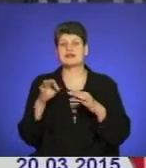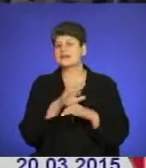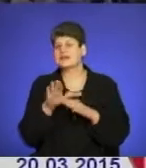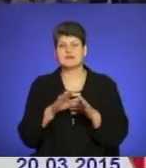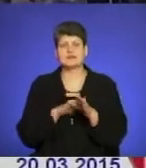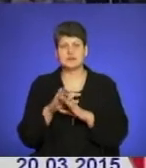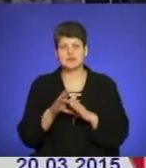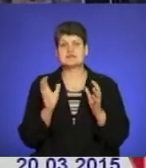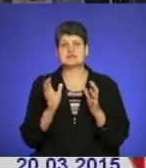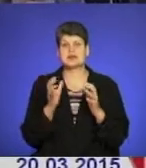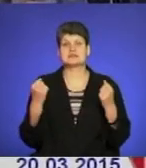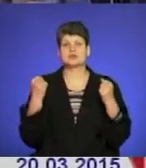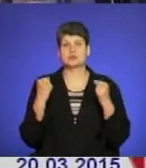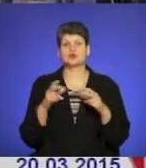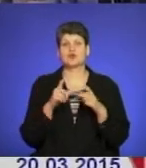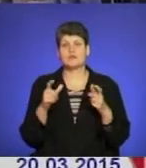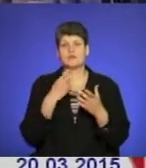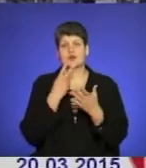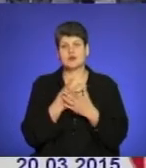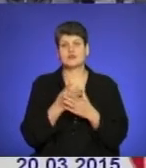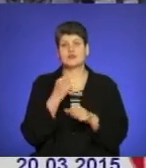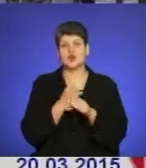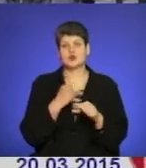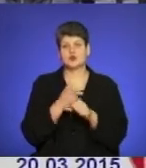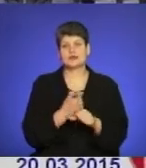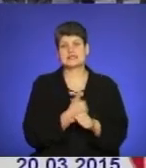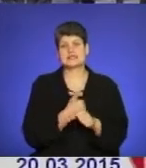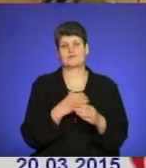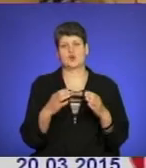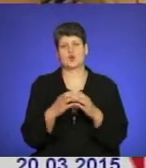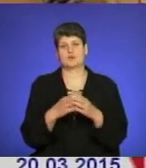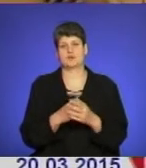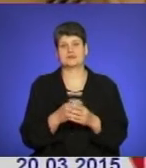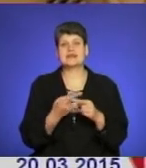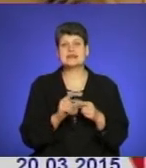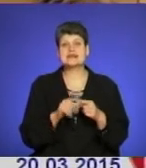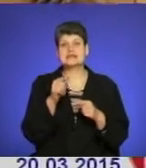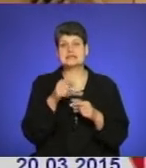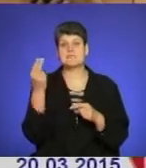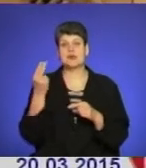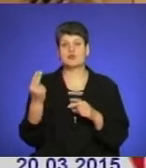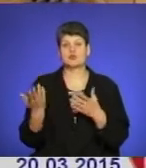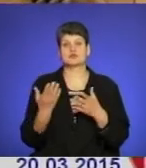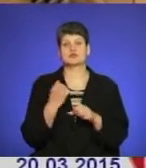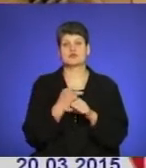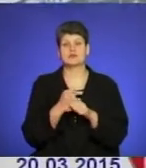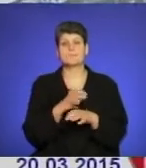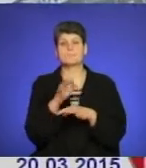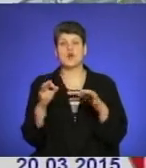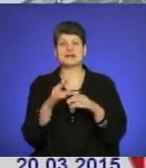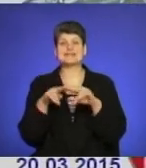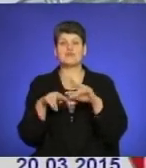реалізує із збереженням спорткомплексу, засвідчують ось ці розробки ініціативної групи. Оце малюнок, який намальований проект